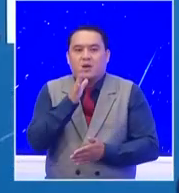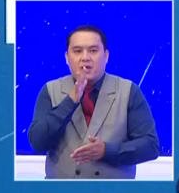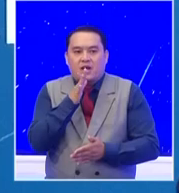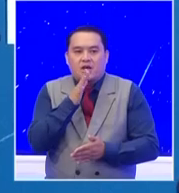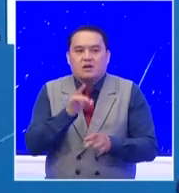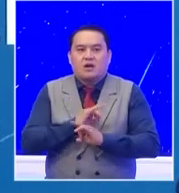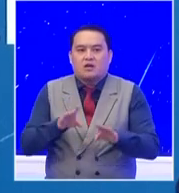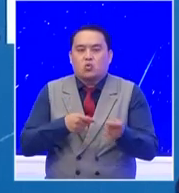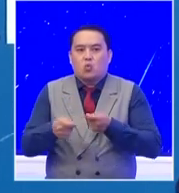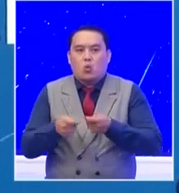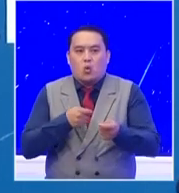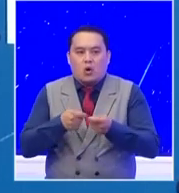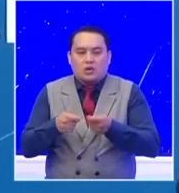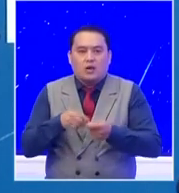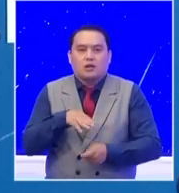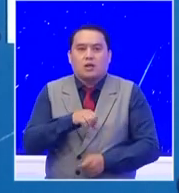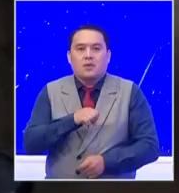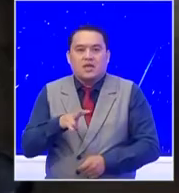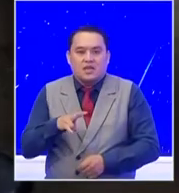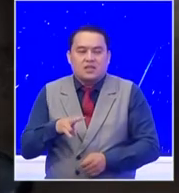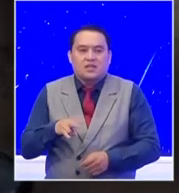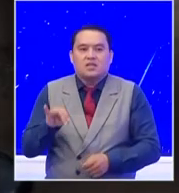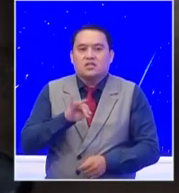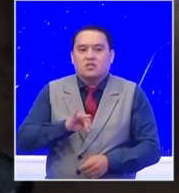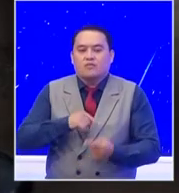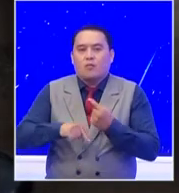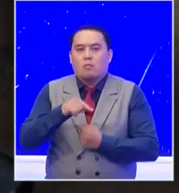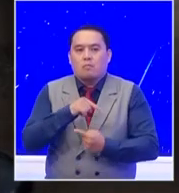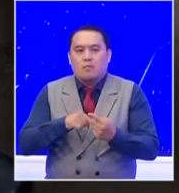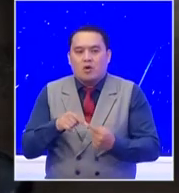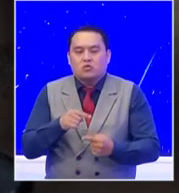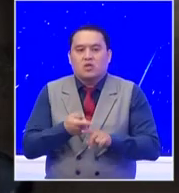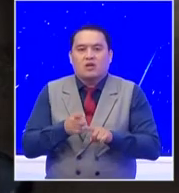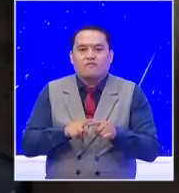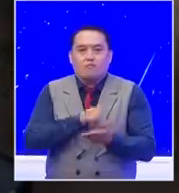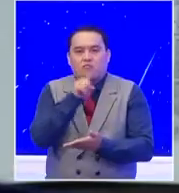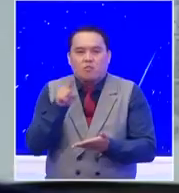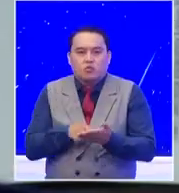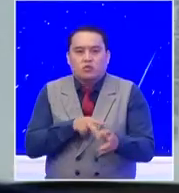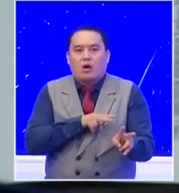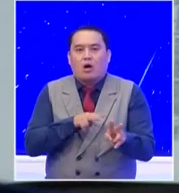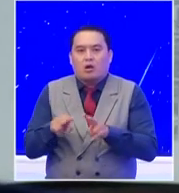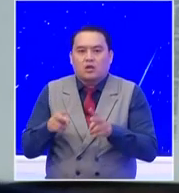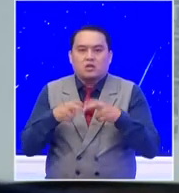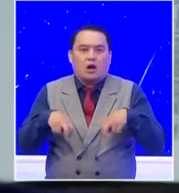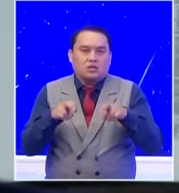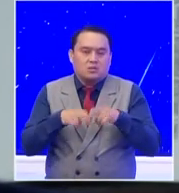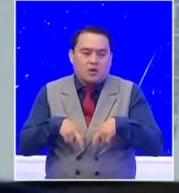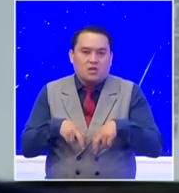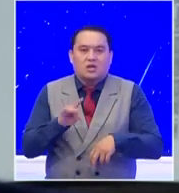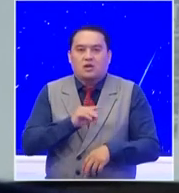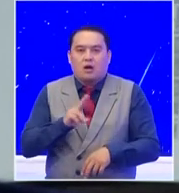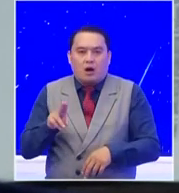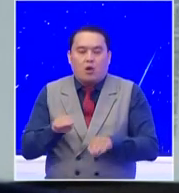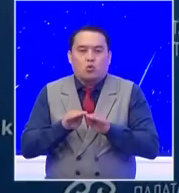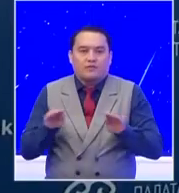Как отмечает руководство НПП «Атамекен», представляющее интересы бизнес-сообщества, данный вопрос у них на контроле и сейчас рассматривается на